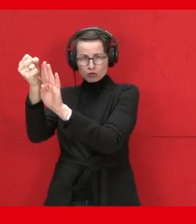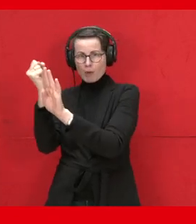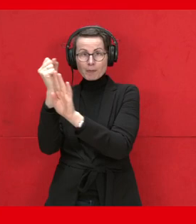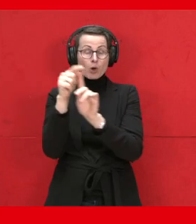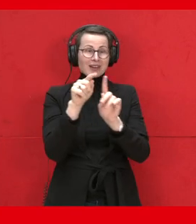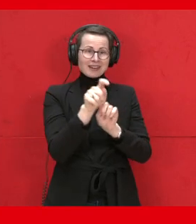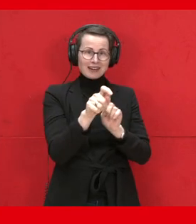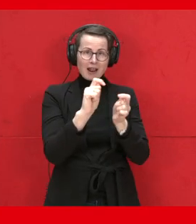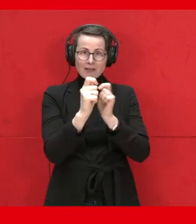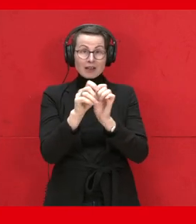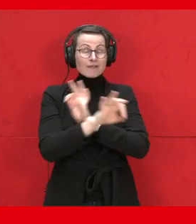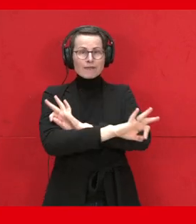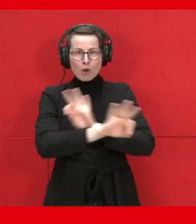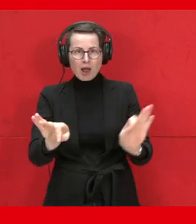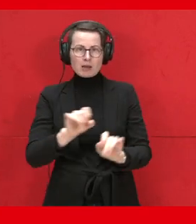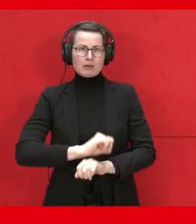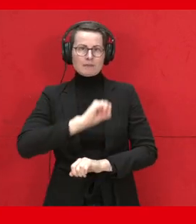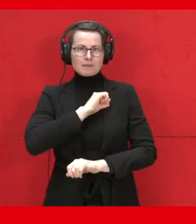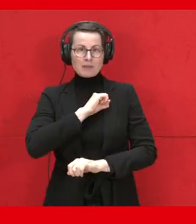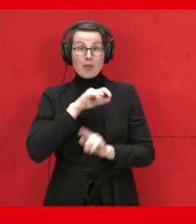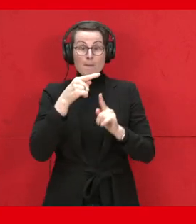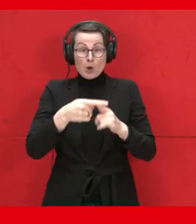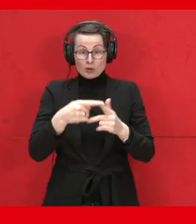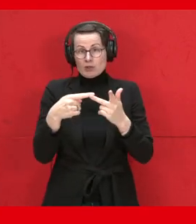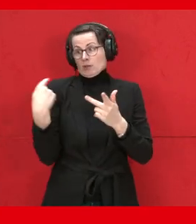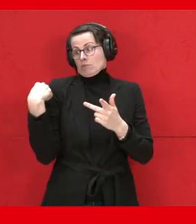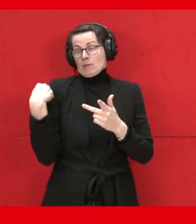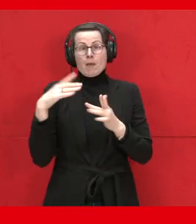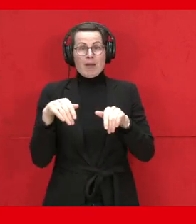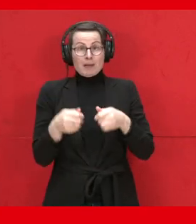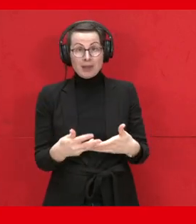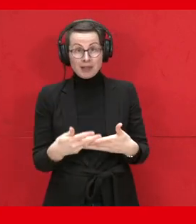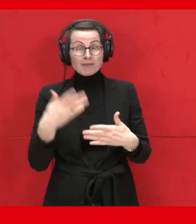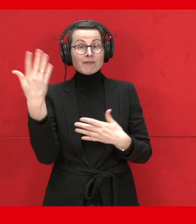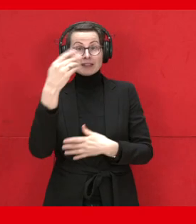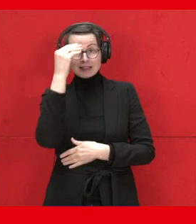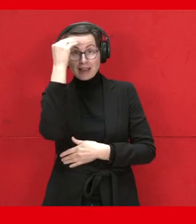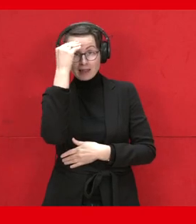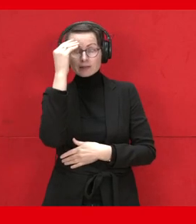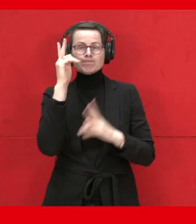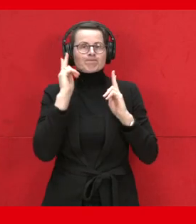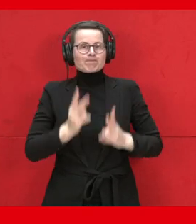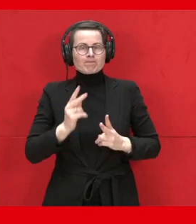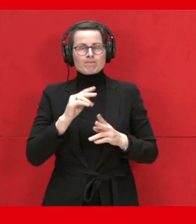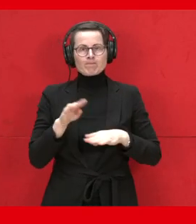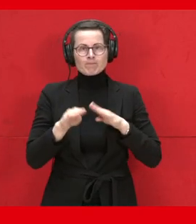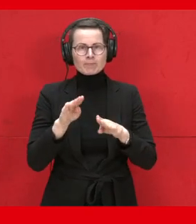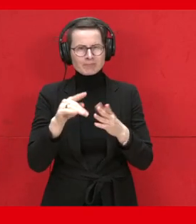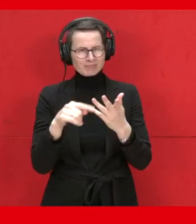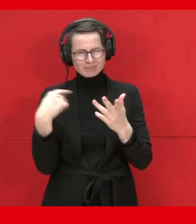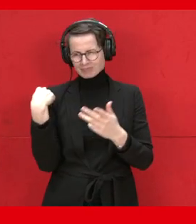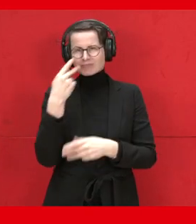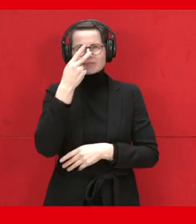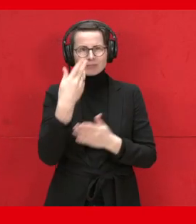alle nutzbar machen und dabei die richtigen Lehren aus der Pandemie ziehen. Denn wir haben ja gesehen, dass in der Gesundheitsversorgung nicht so